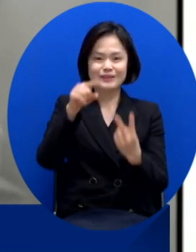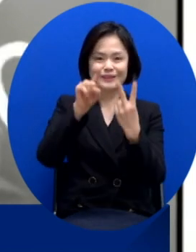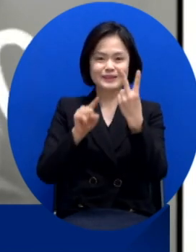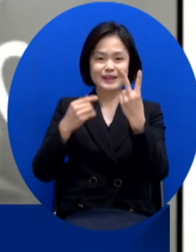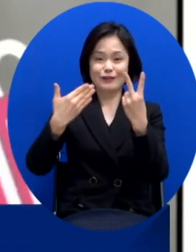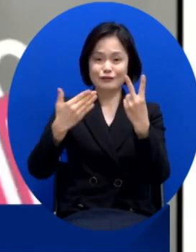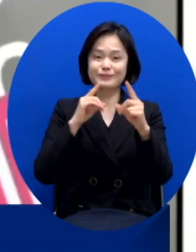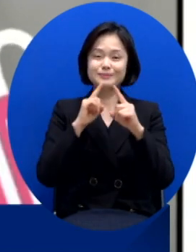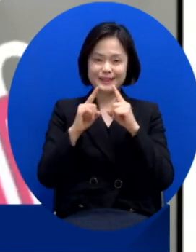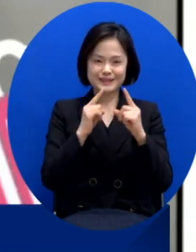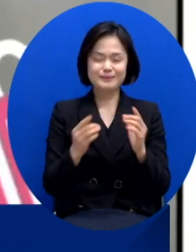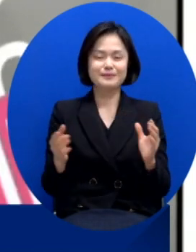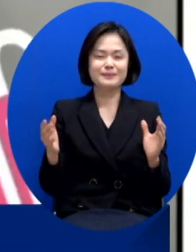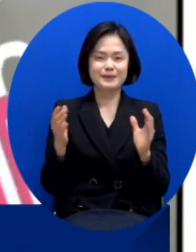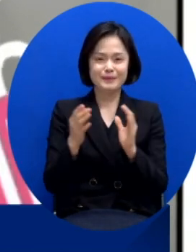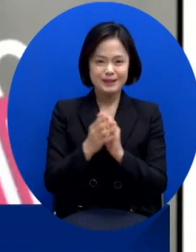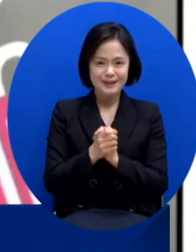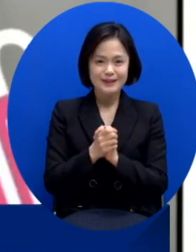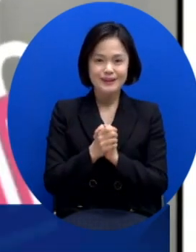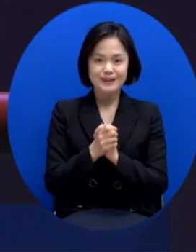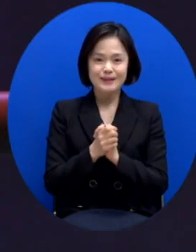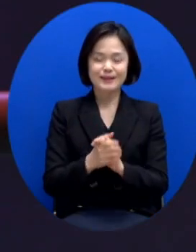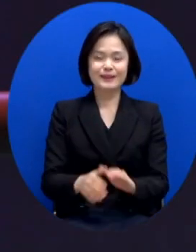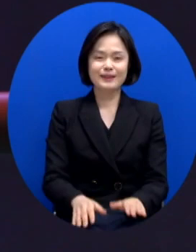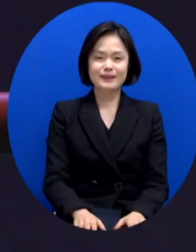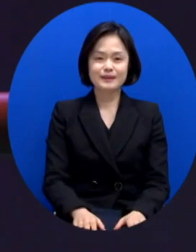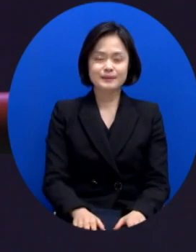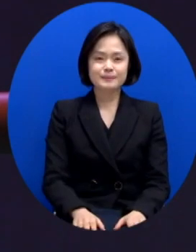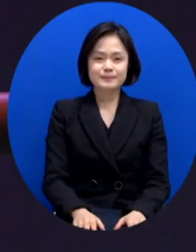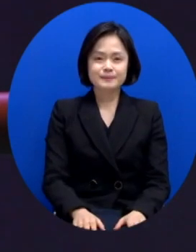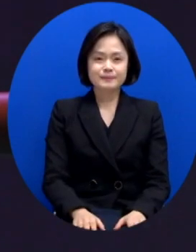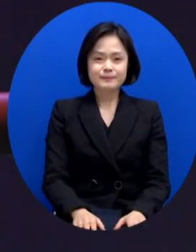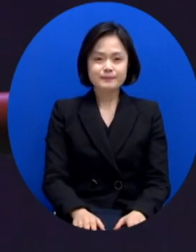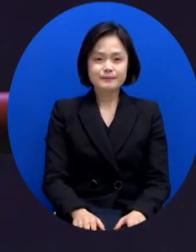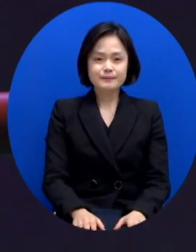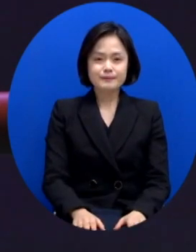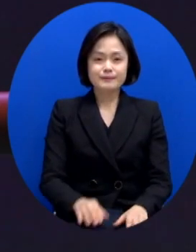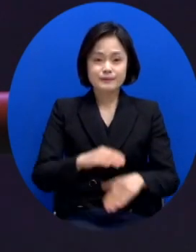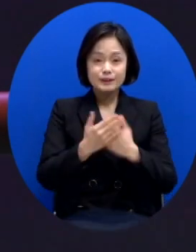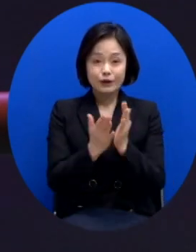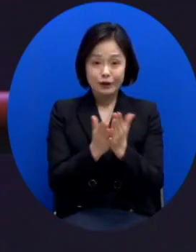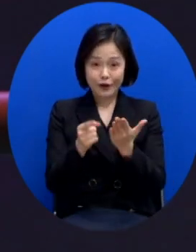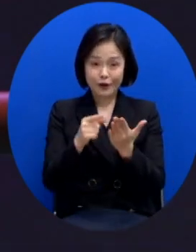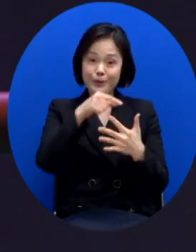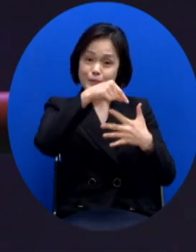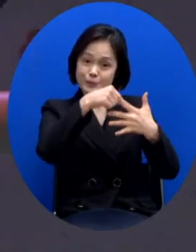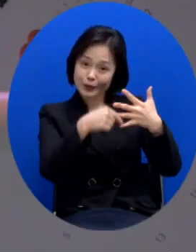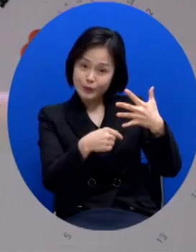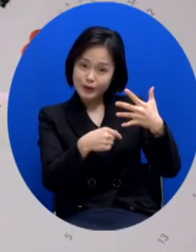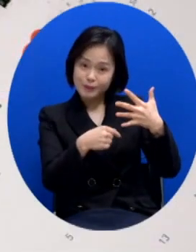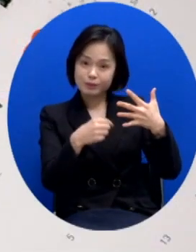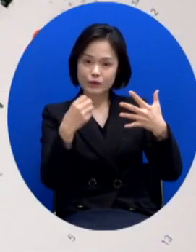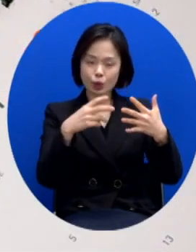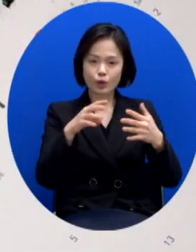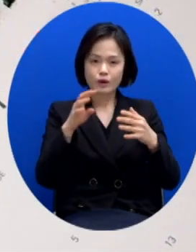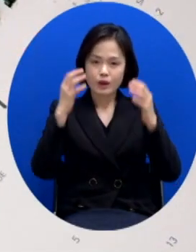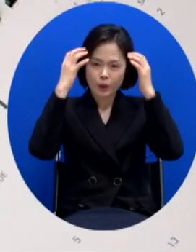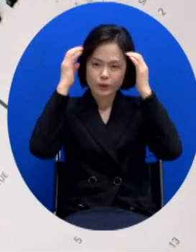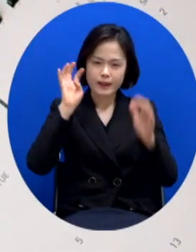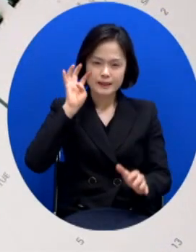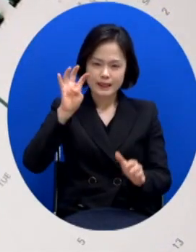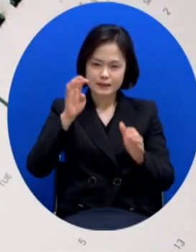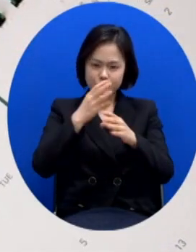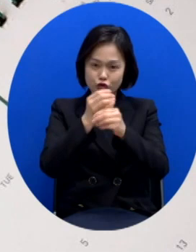er 아 아울러 성경의 마스터의 이어 사순절 까지 진행되는 하루